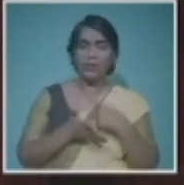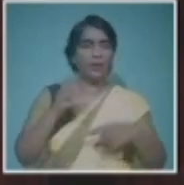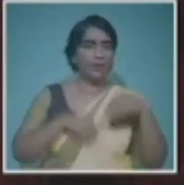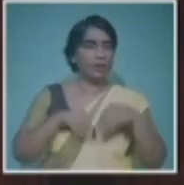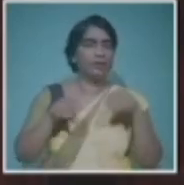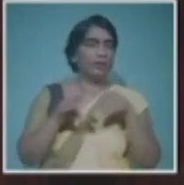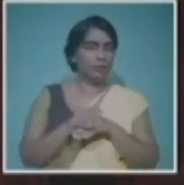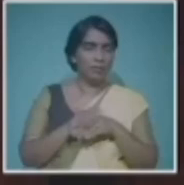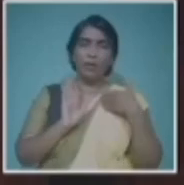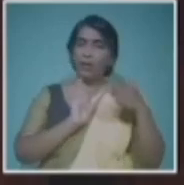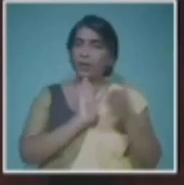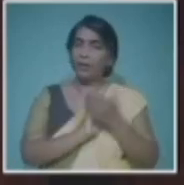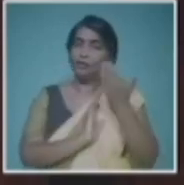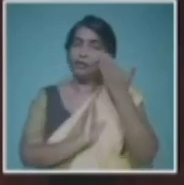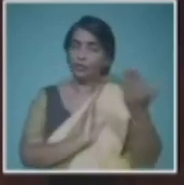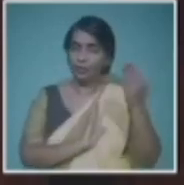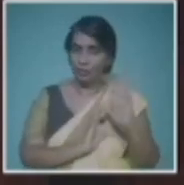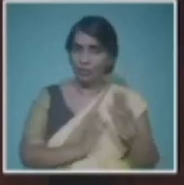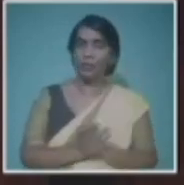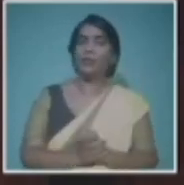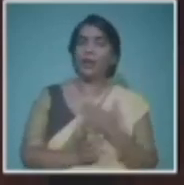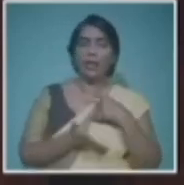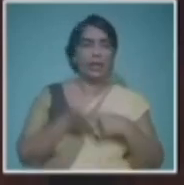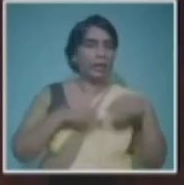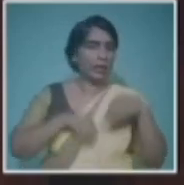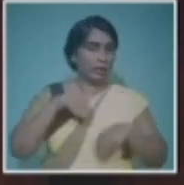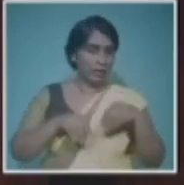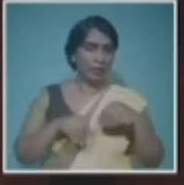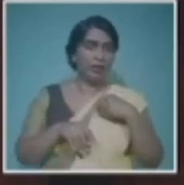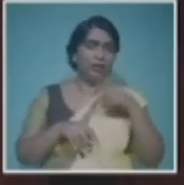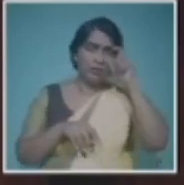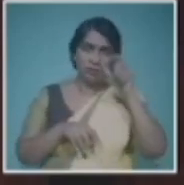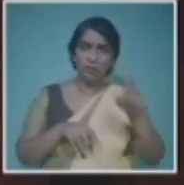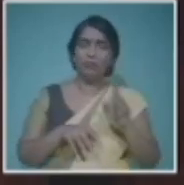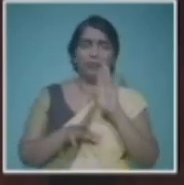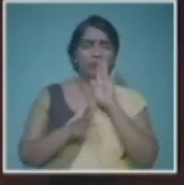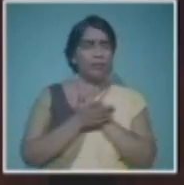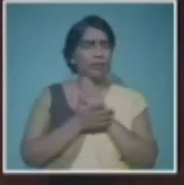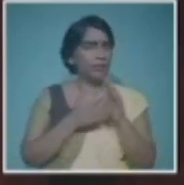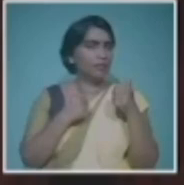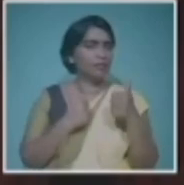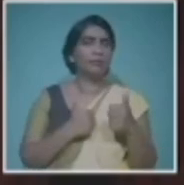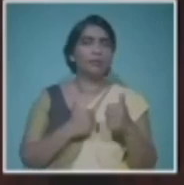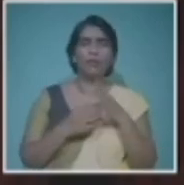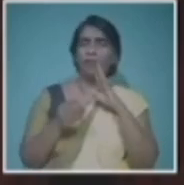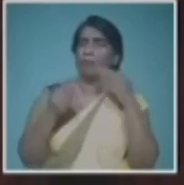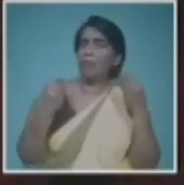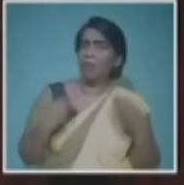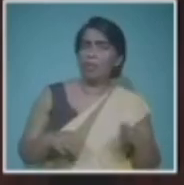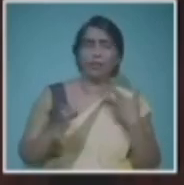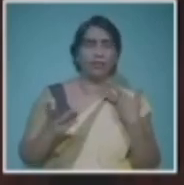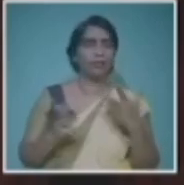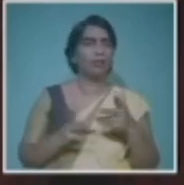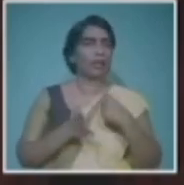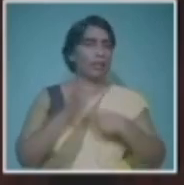තුල ඉතාමත් ළඟින් දැකපු කෙනෙක් අපේ දේශපාලන තුල දැකපු නිර්වාජ ඒ වගේම සරල